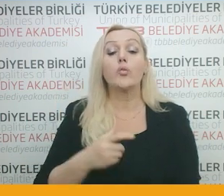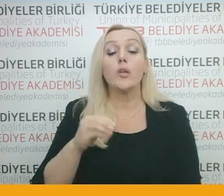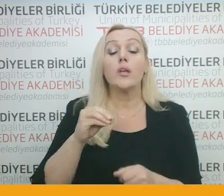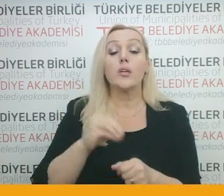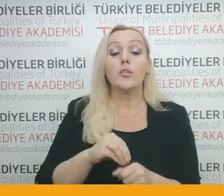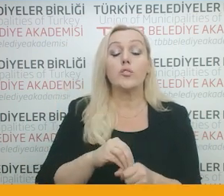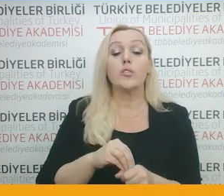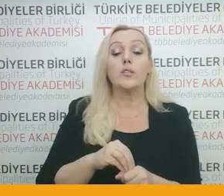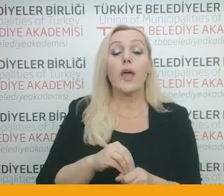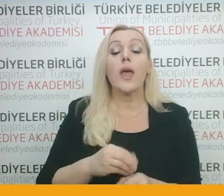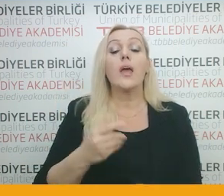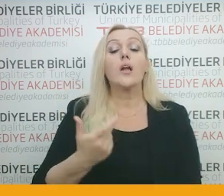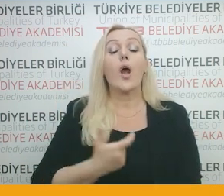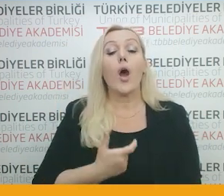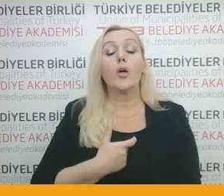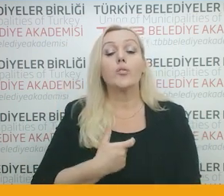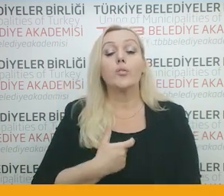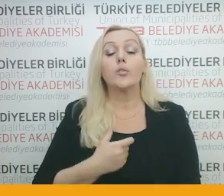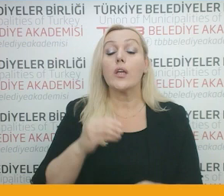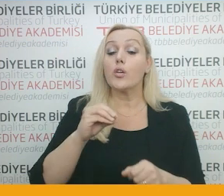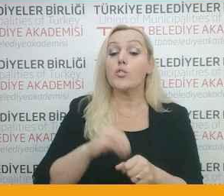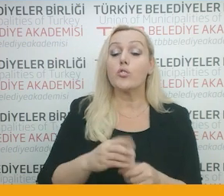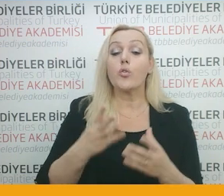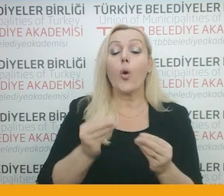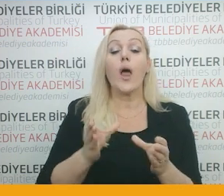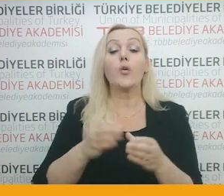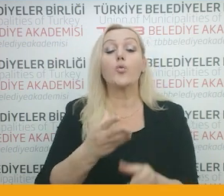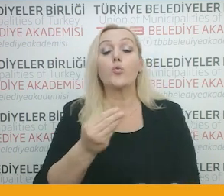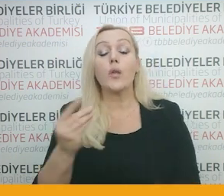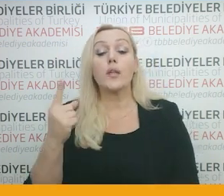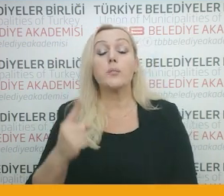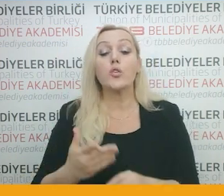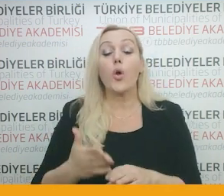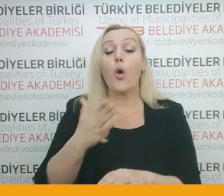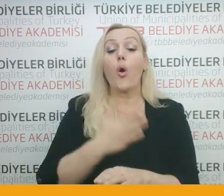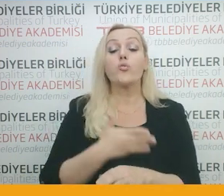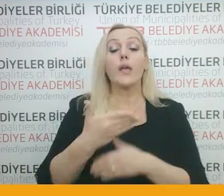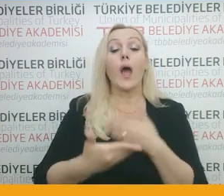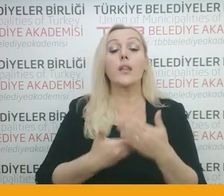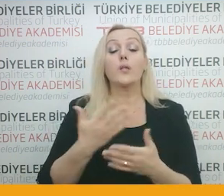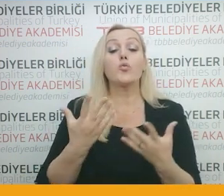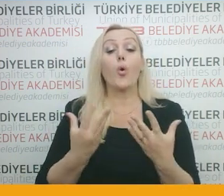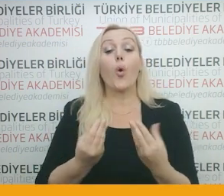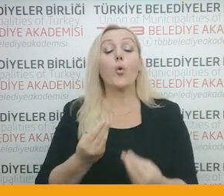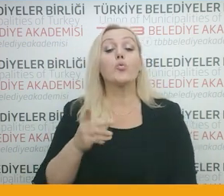sınırlandırılmış, çerçevelendirilmiş mevzuata tabiiz. Dolayısıyla bir önceki sayfalarda da bahsettiğimiz